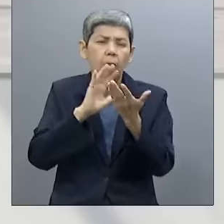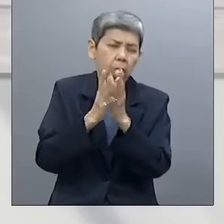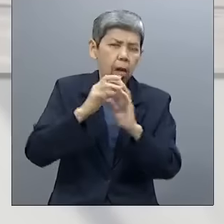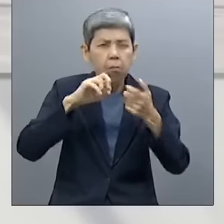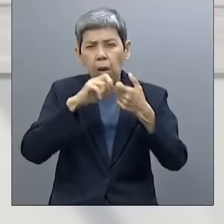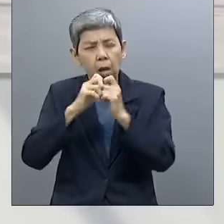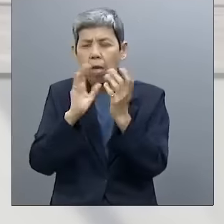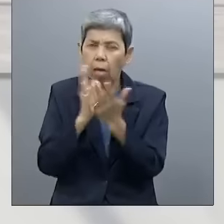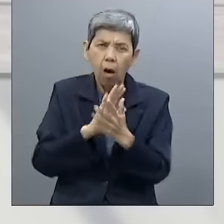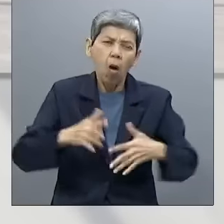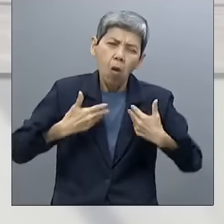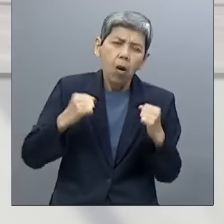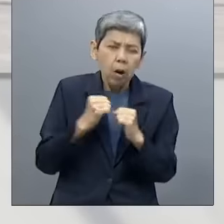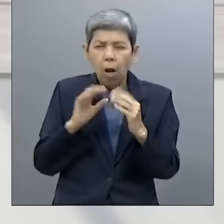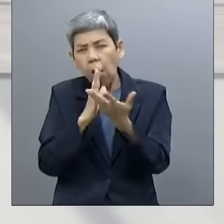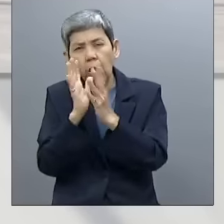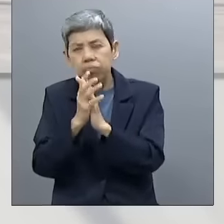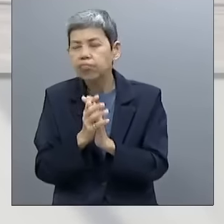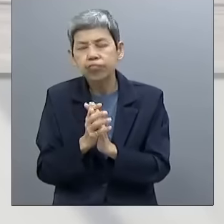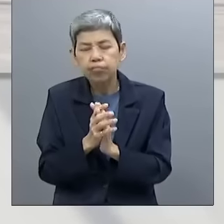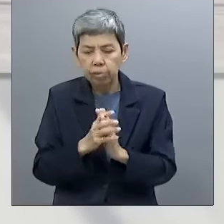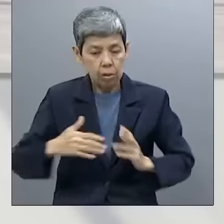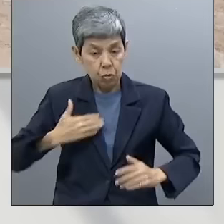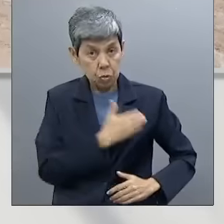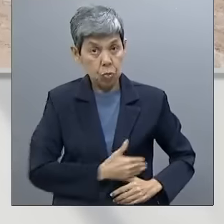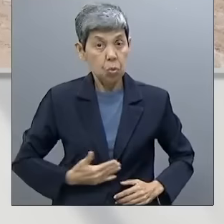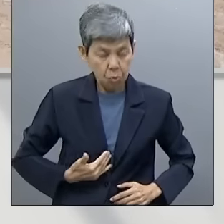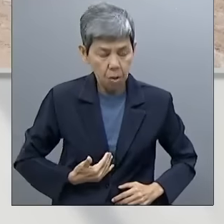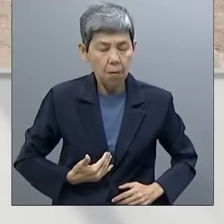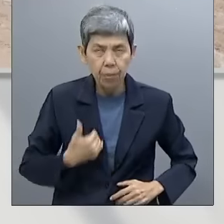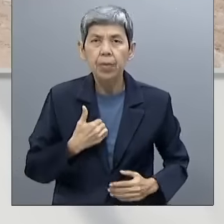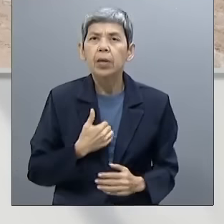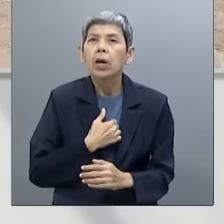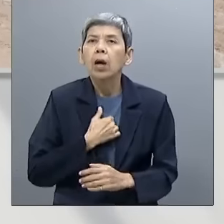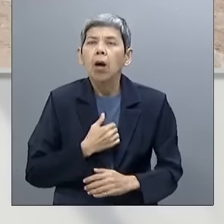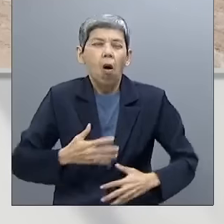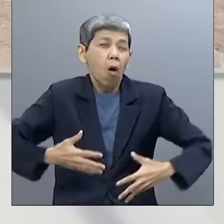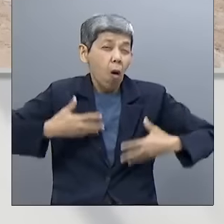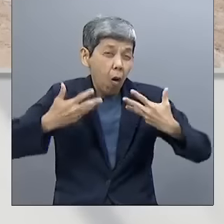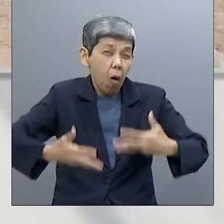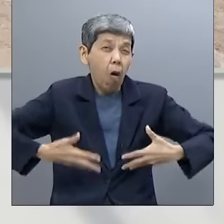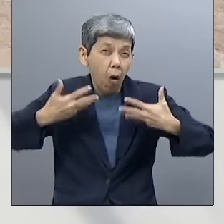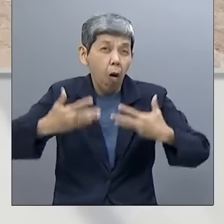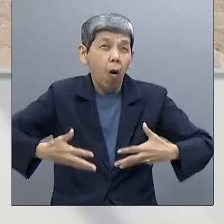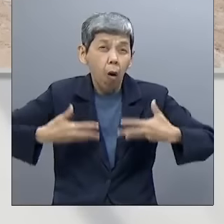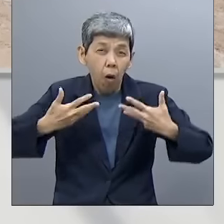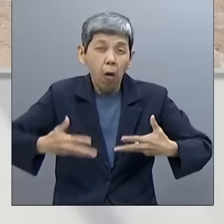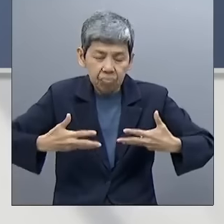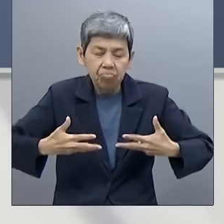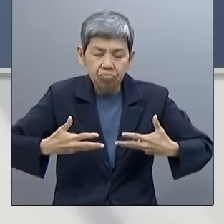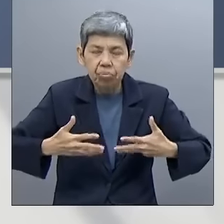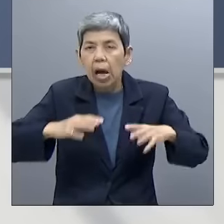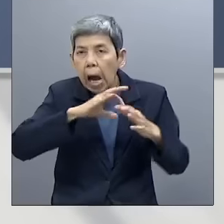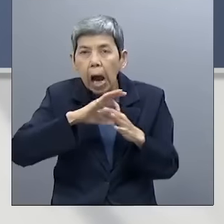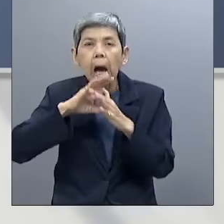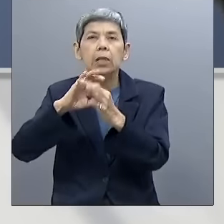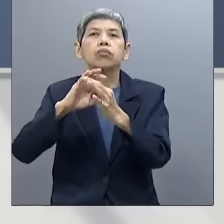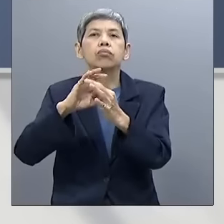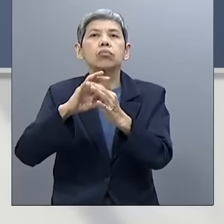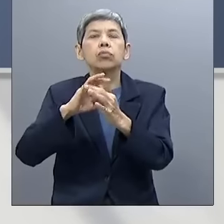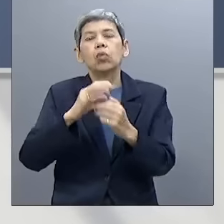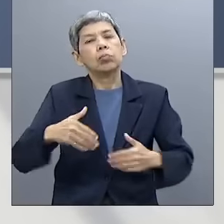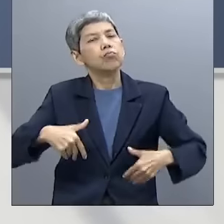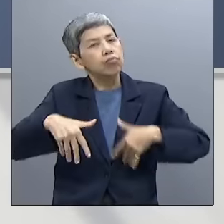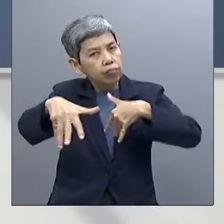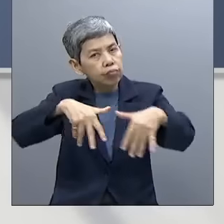ขณะนี้ส่งผลกระทบคงไม่ใช่แค่ร่างกายนะคะแต่ว่าความร้อนที่เกิดขึ้นมันจะไปส่งผลกระทบถึงวิถี